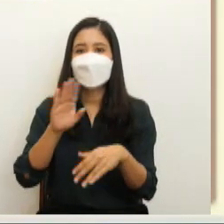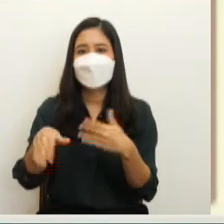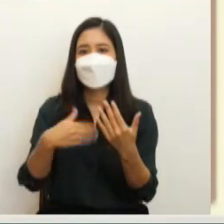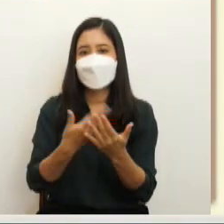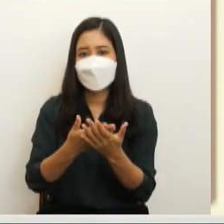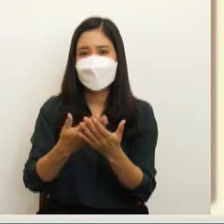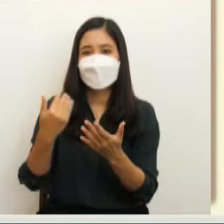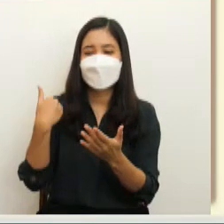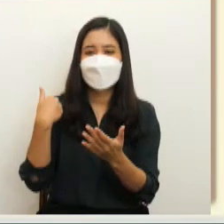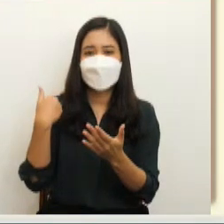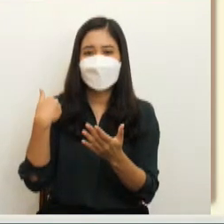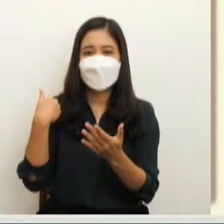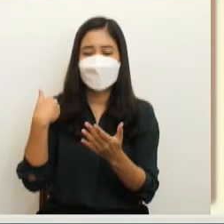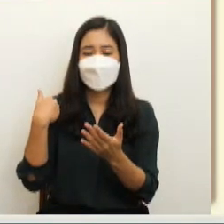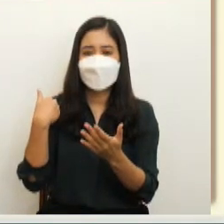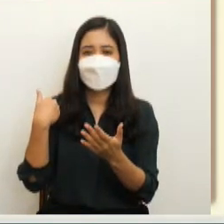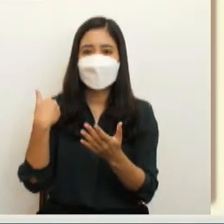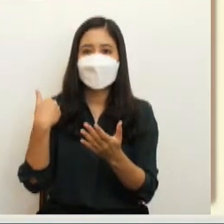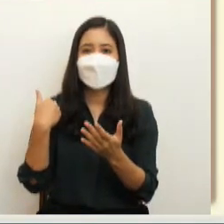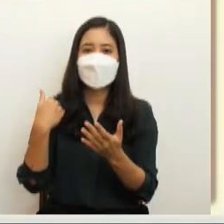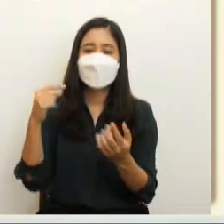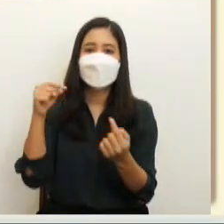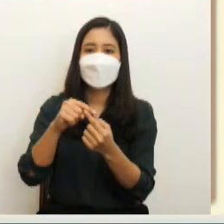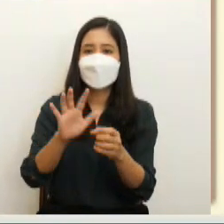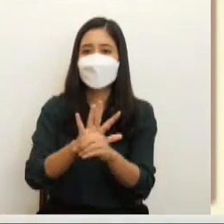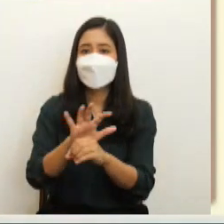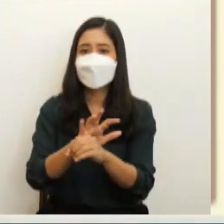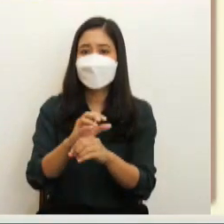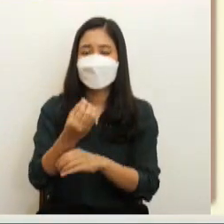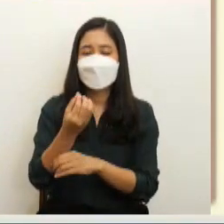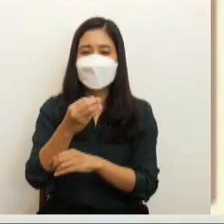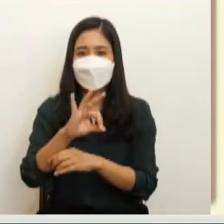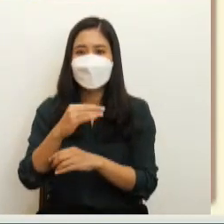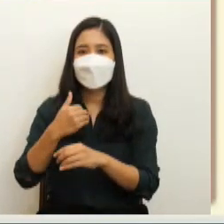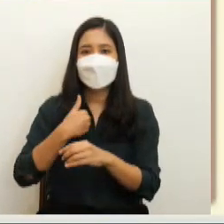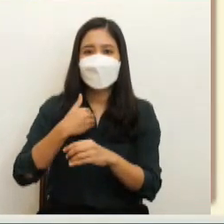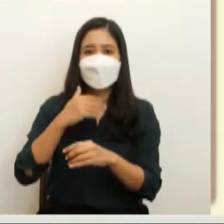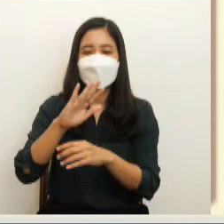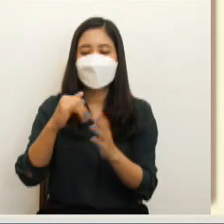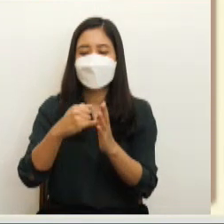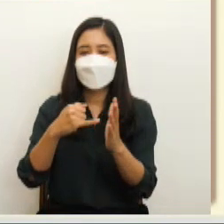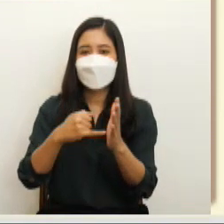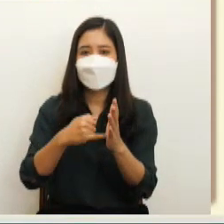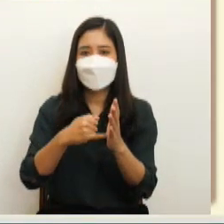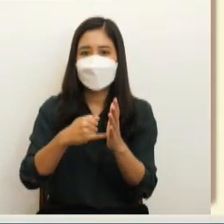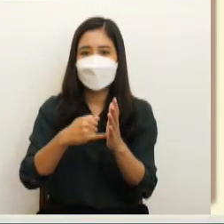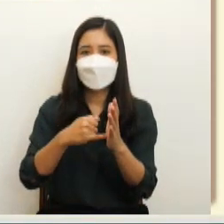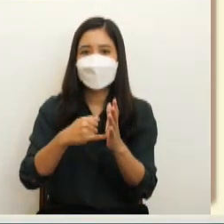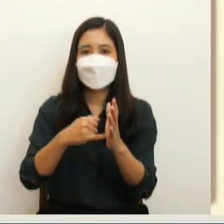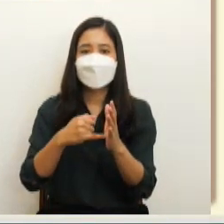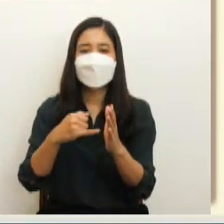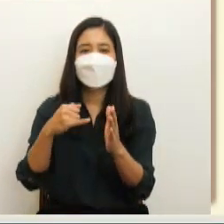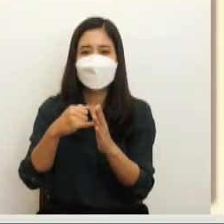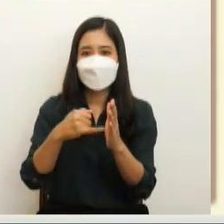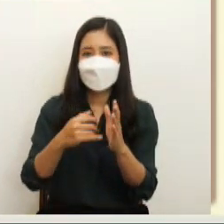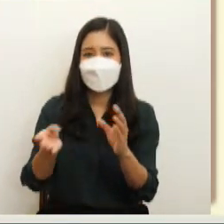มธานีและสมุทรปราการครับเนื่องจากการแพร่ระบาดได้เพิ่มมากขึ้นนะครับก็เพิ่มขึ้นมาจาก4จังหวัดเป็น10จังหวัดครับ